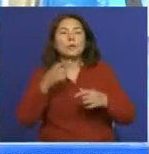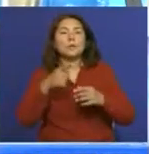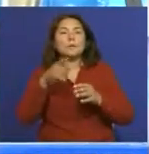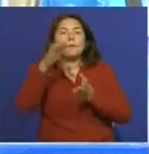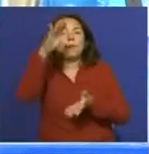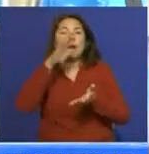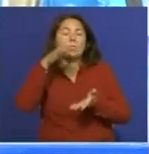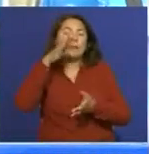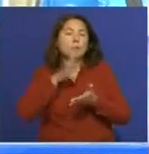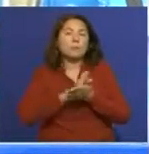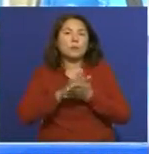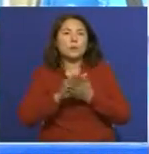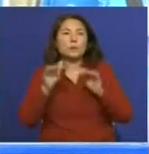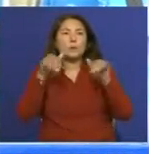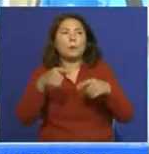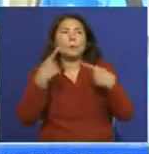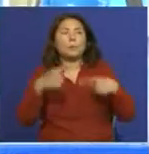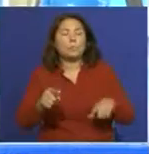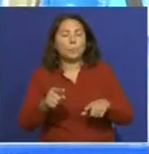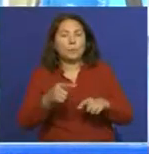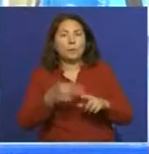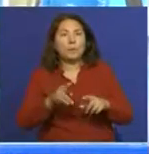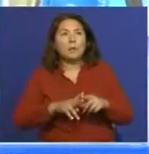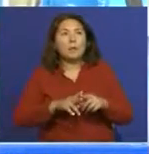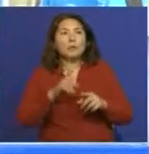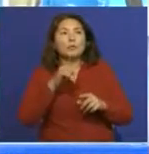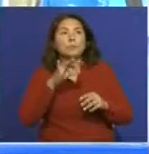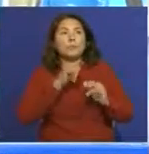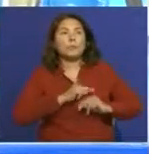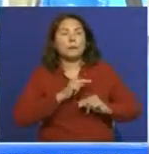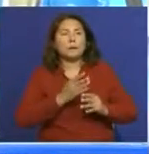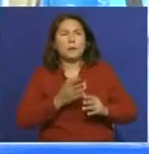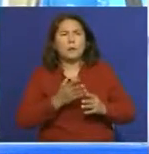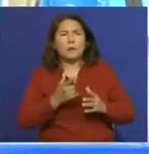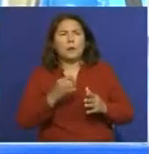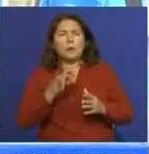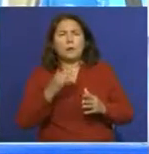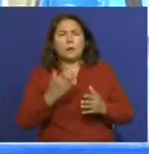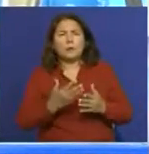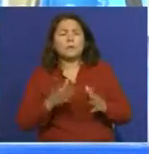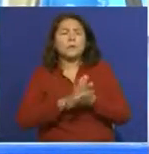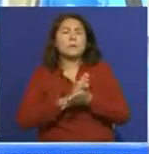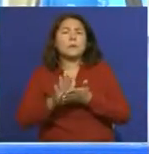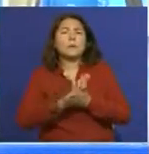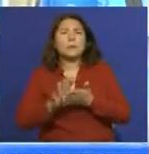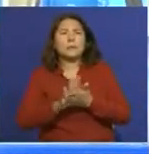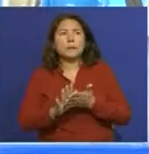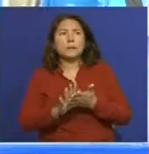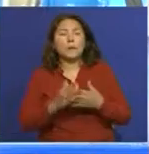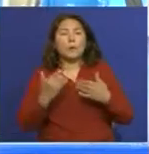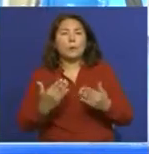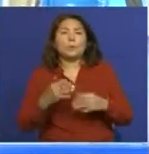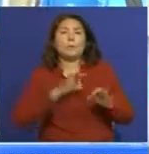Су тазартқыш қозғалтқыштың екеуі еділ суын қабылдап, сүзгіден өткізу жұмыстарын атқарады. Ал қалған екеуі тазартылған суды сақтап, одан